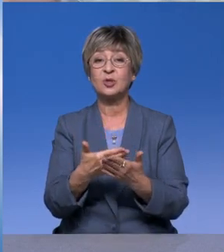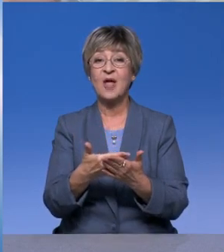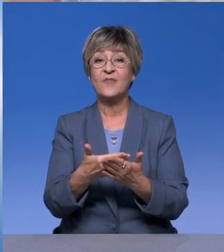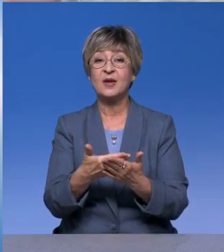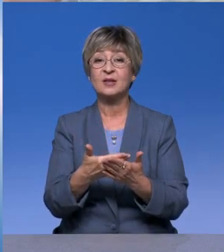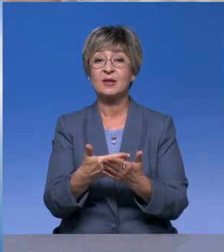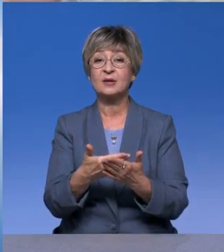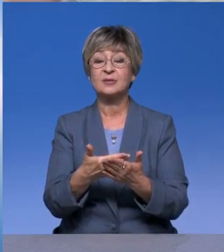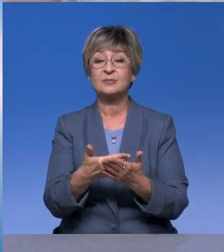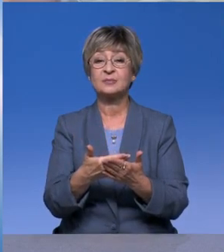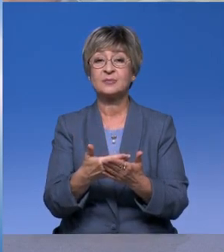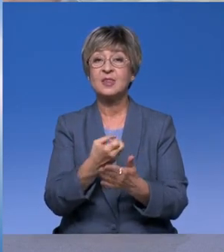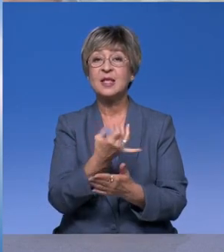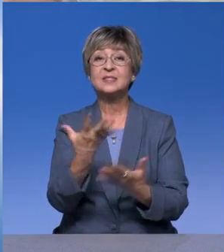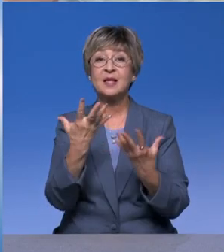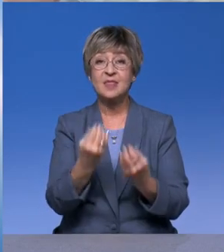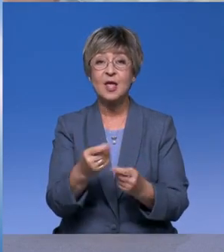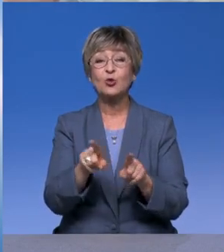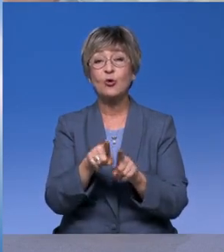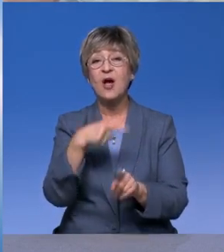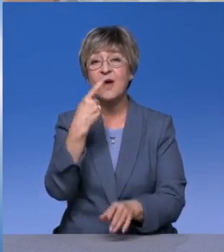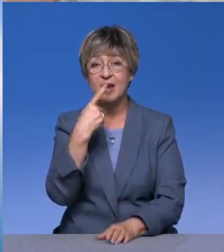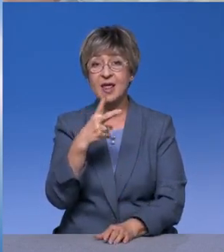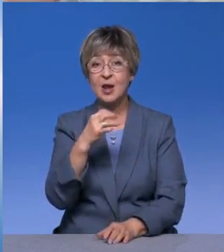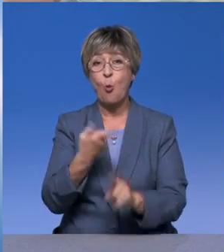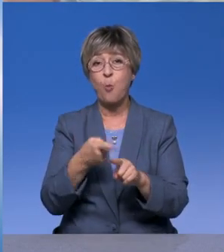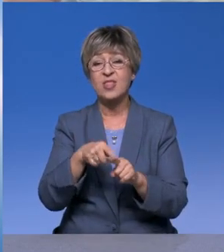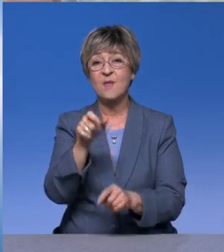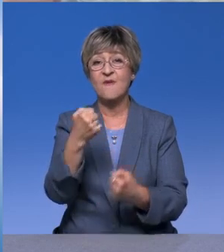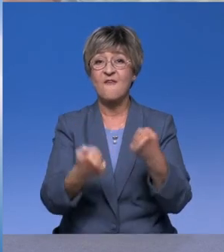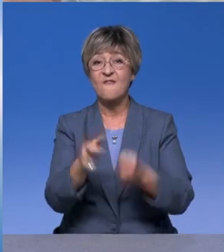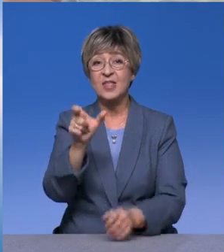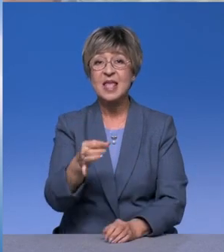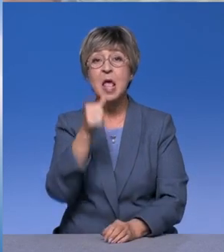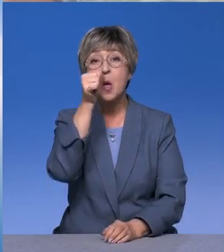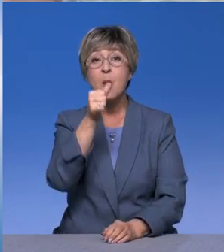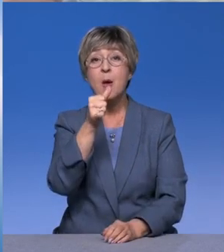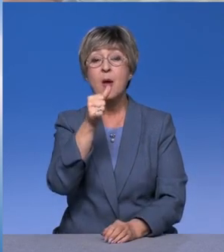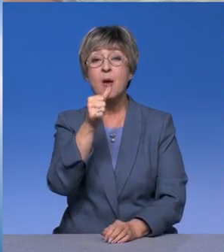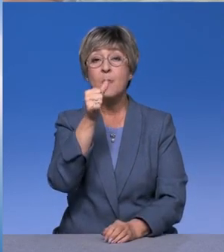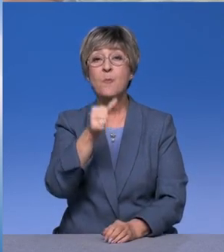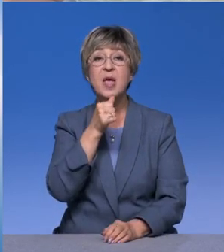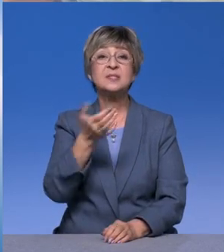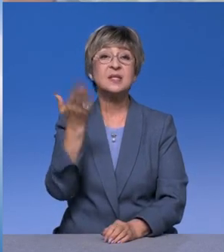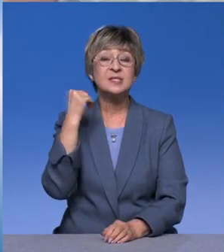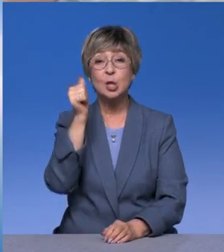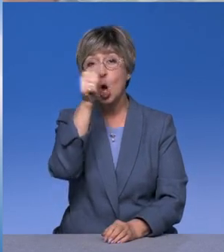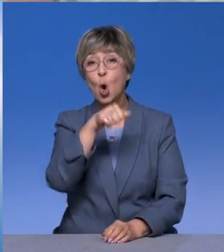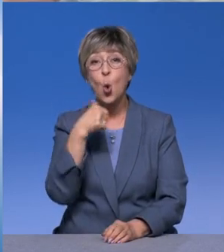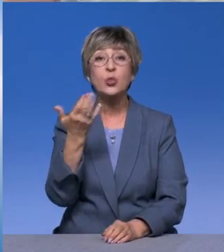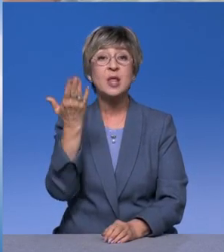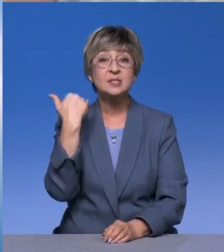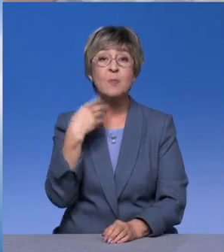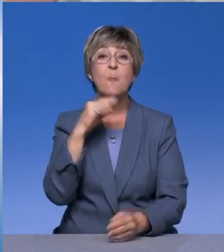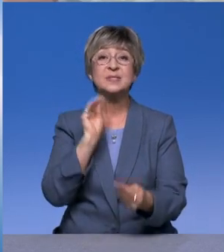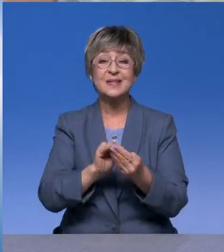и несколько дней назад говорили, и говорили месяц назад, и год назад, в общем, это мы постоянно